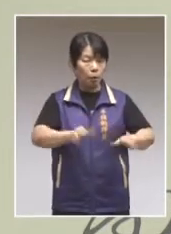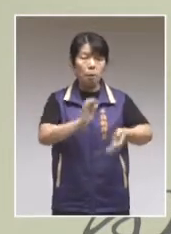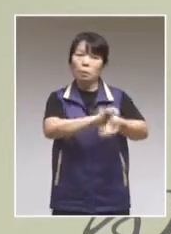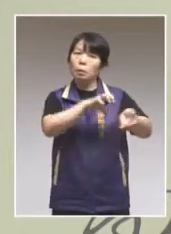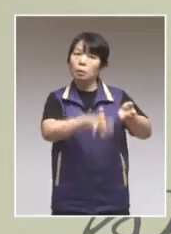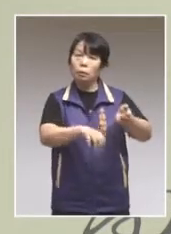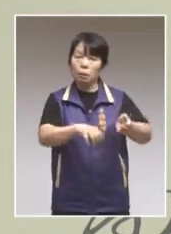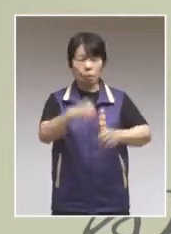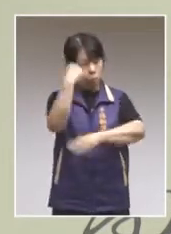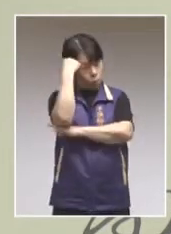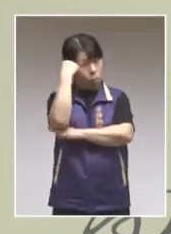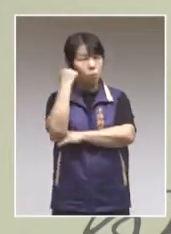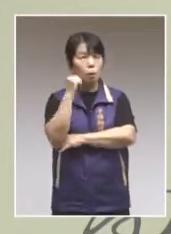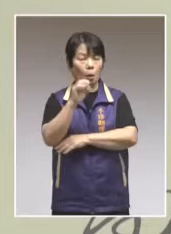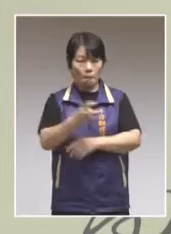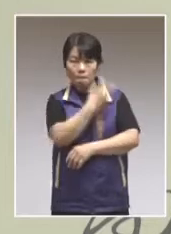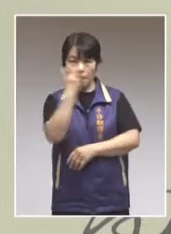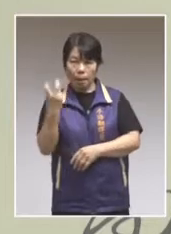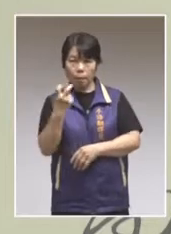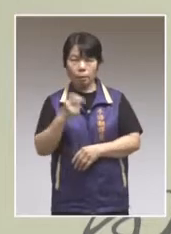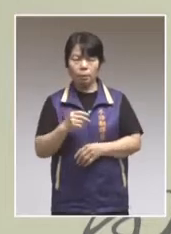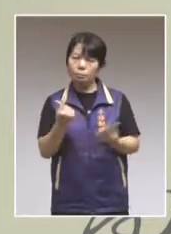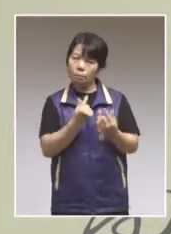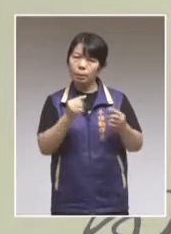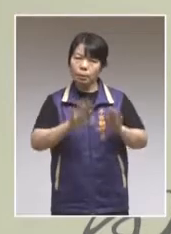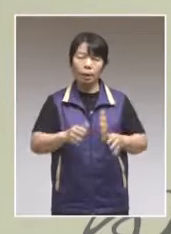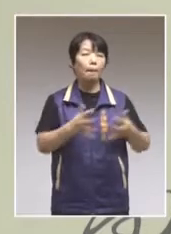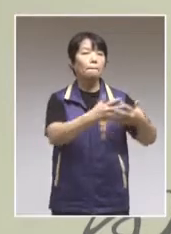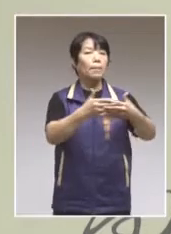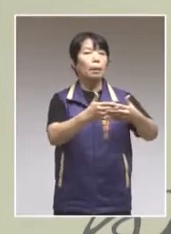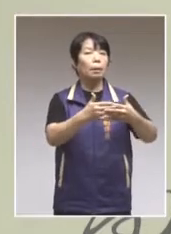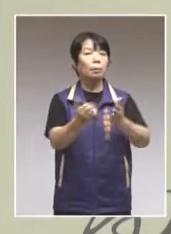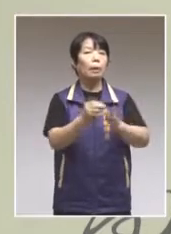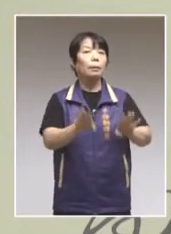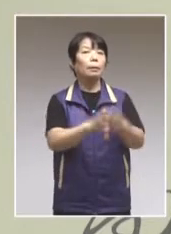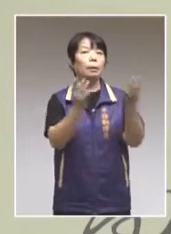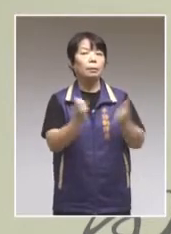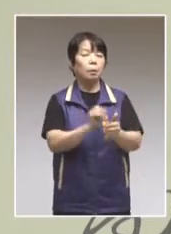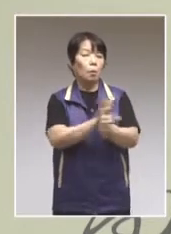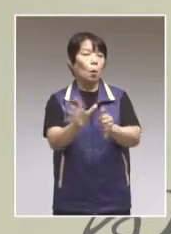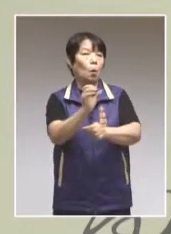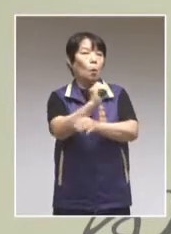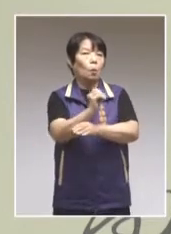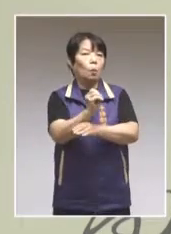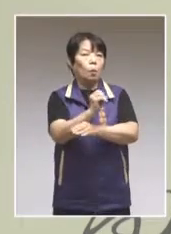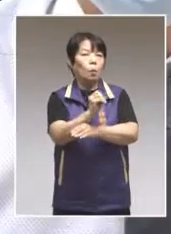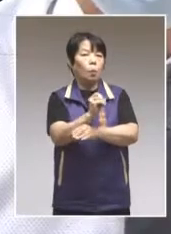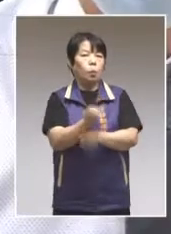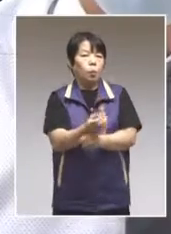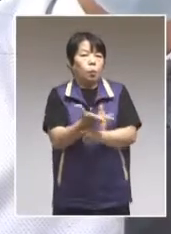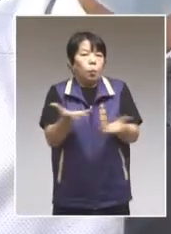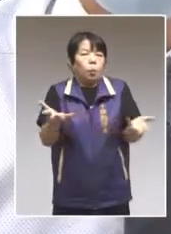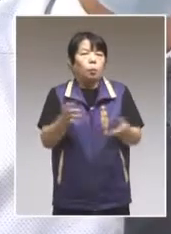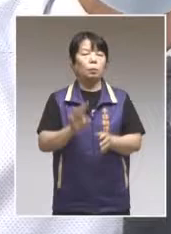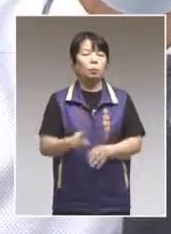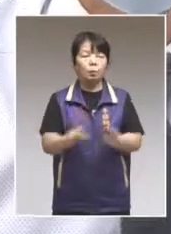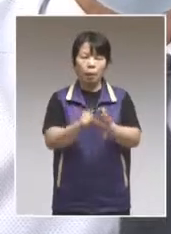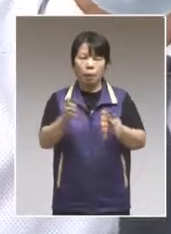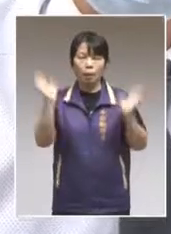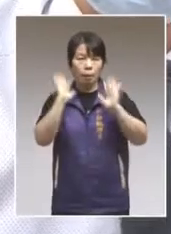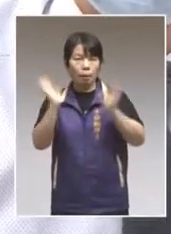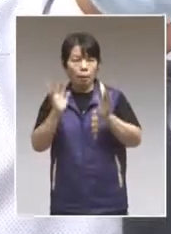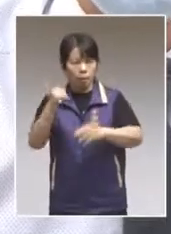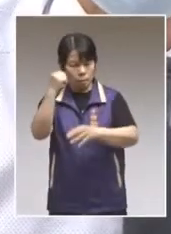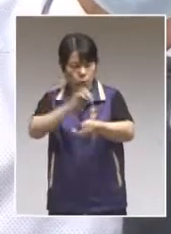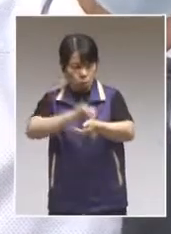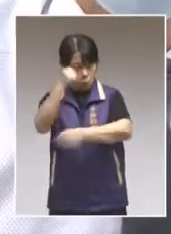的住院可以发现说我们慢慢的像美国一开始的 Omicron 的流行一样，可以看得到说儿童住院的比率明显的